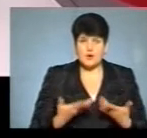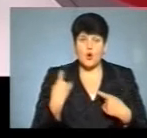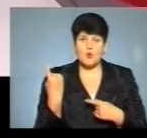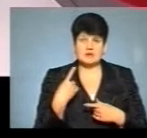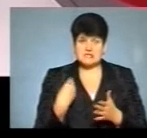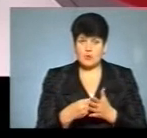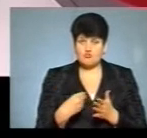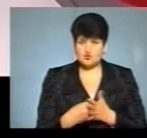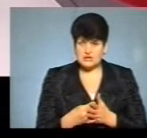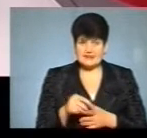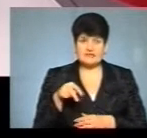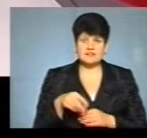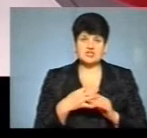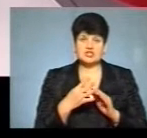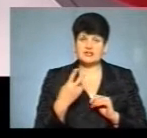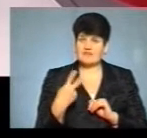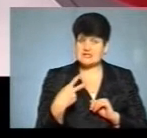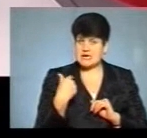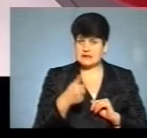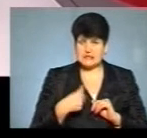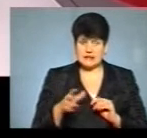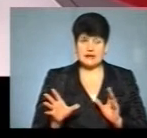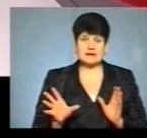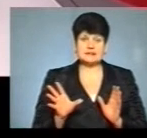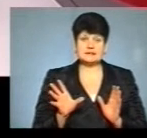бюджет на 2020 рік з